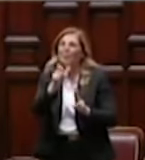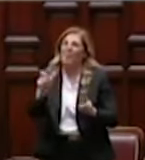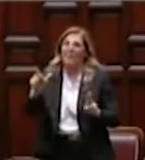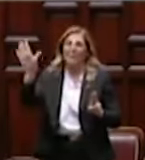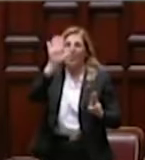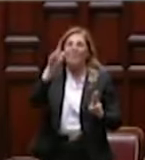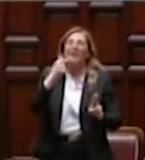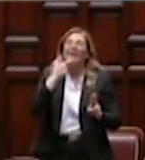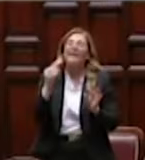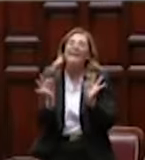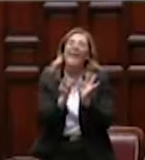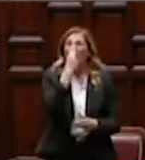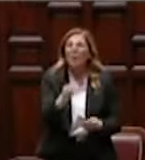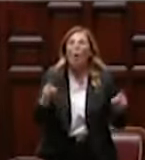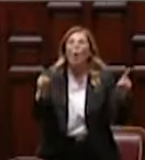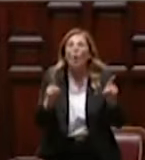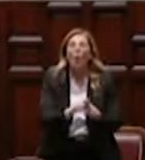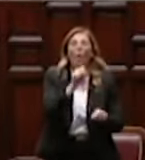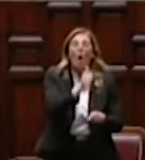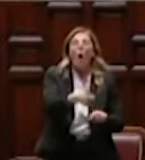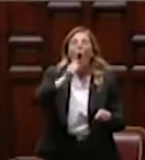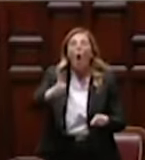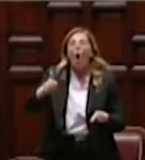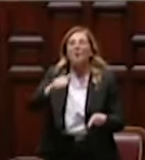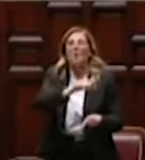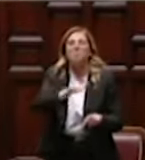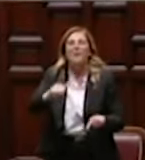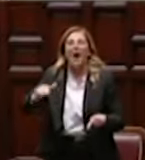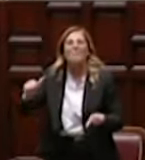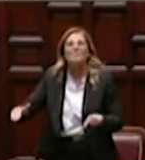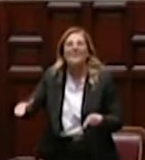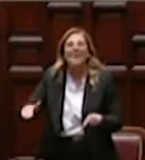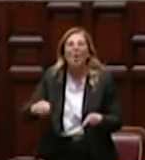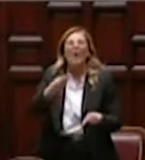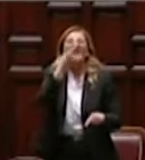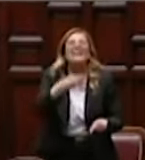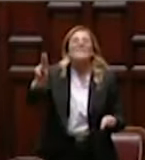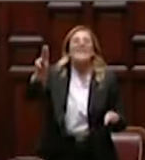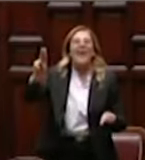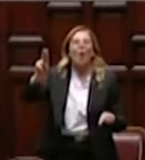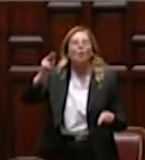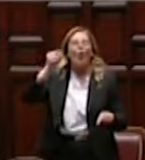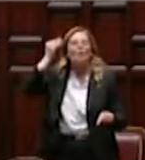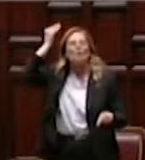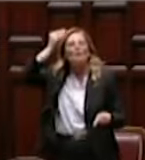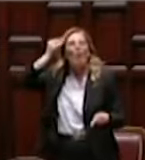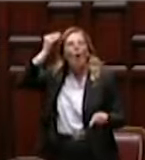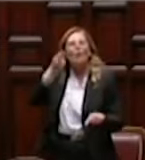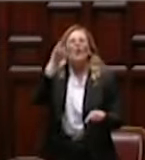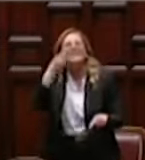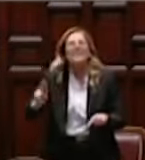assolverlo, alzi la mano. Non si può addebitare la sua tendenza al sogno e al gioco, che sono il